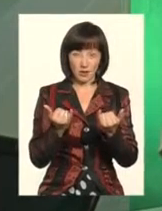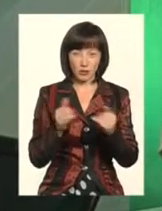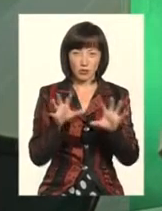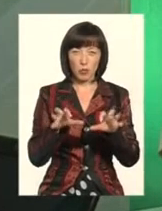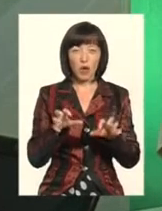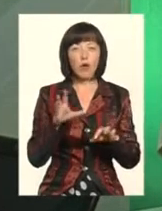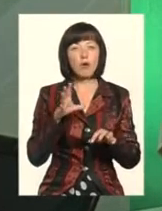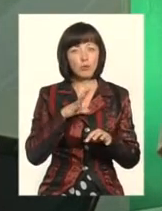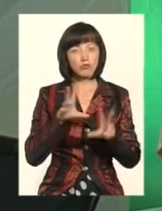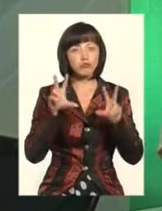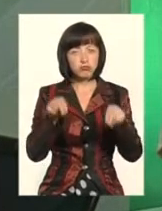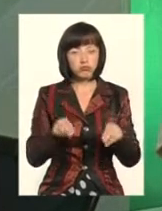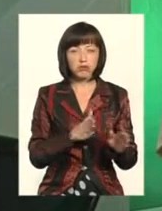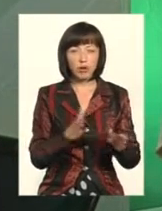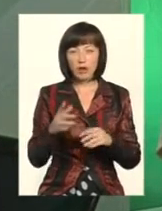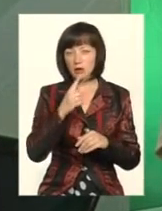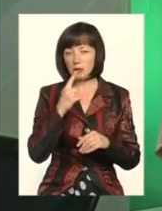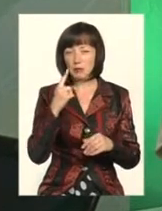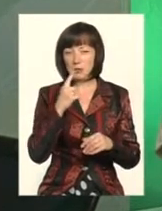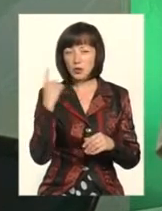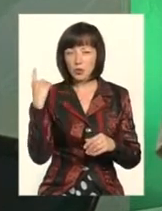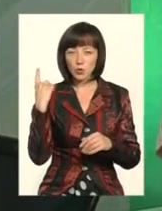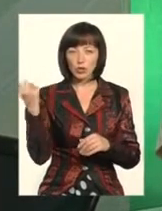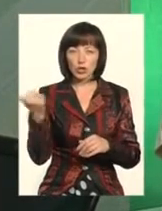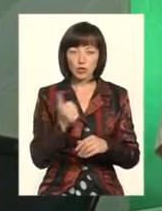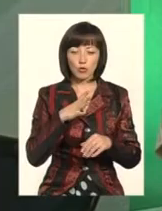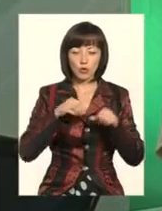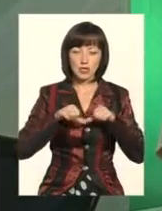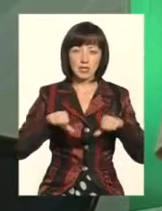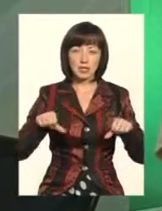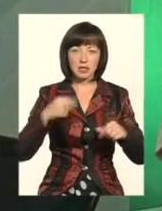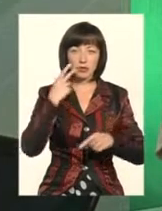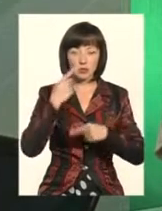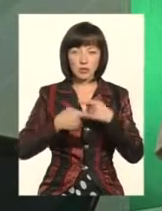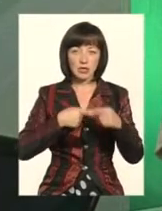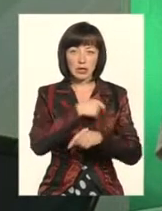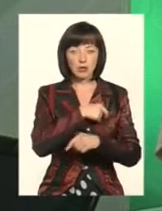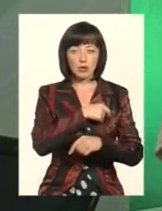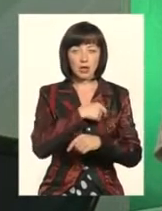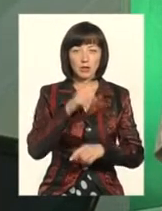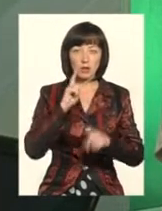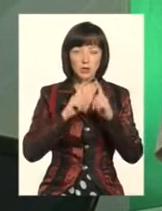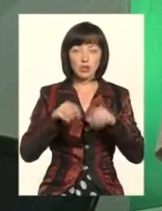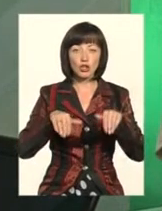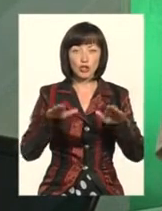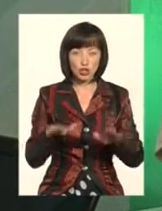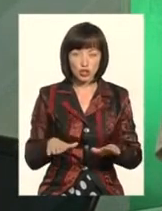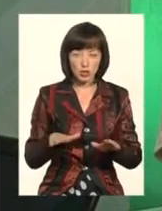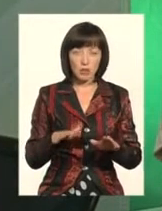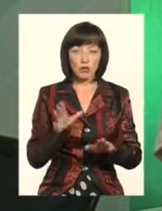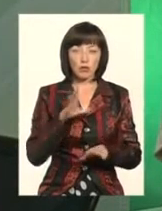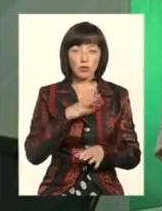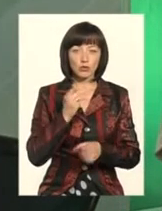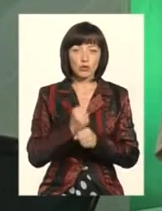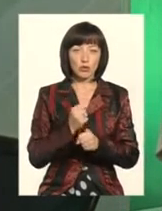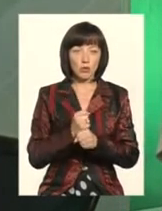там буде порядок. І буквально на минулій неділі було засідання двох постійних депутатських комісій, прийнято рішення